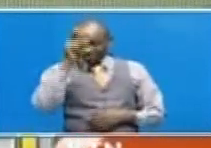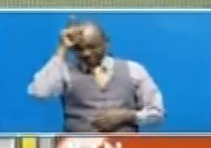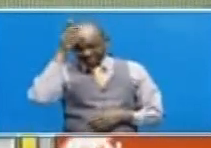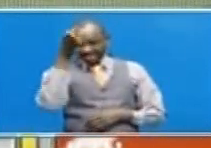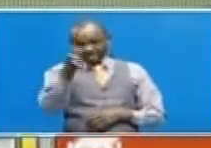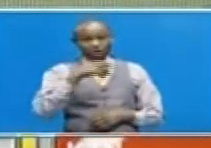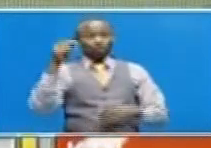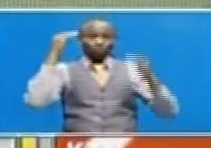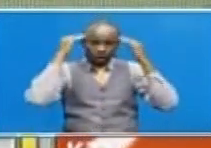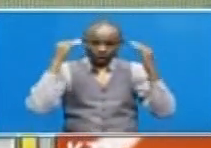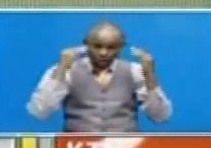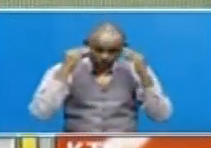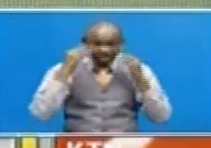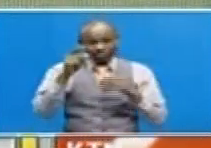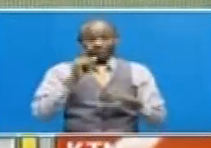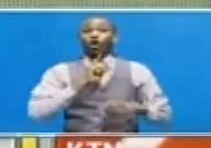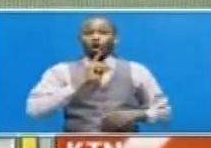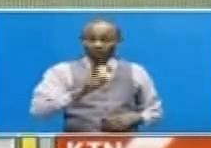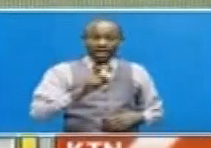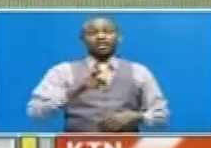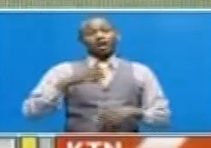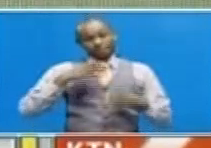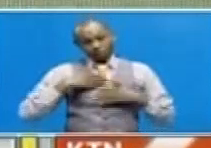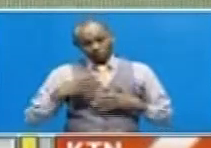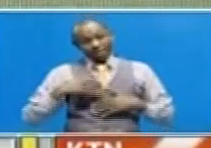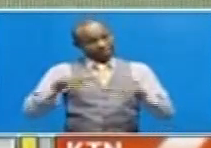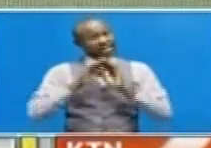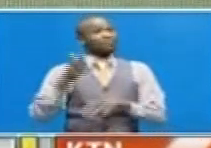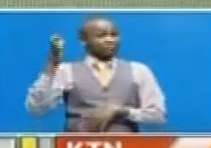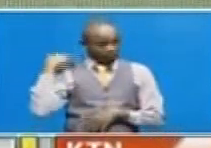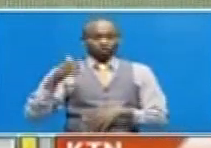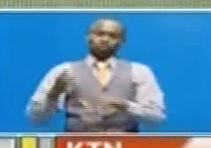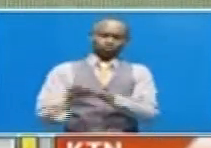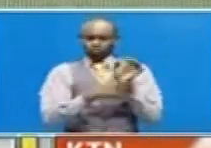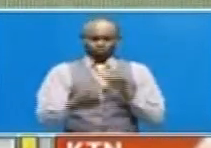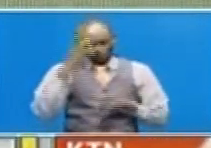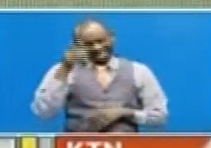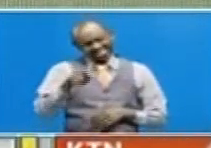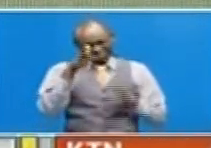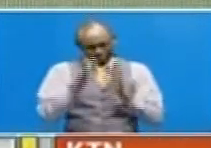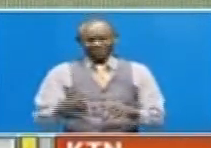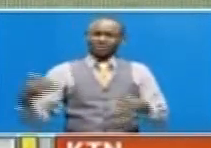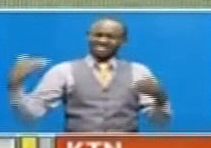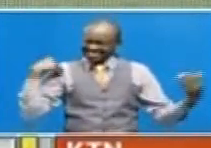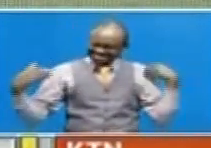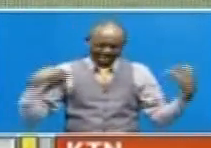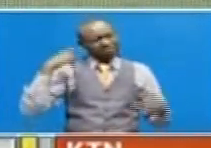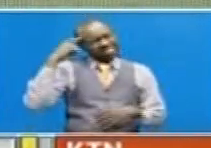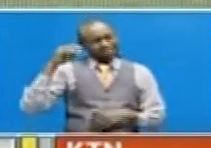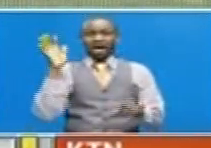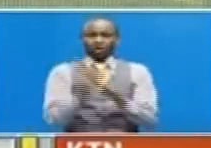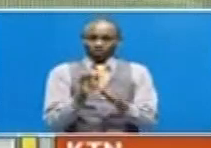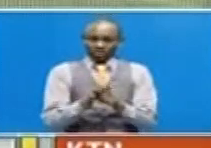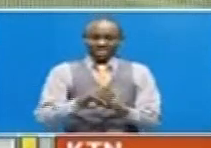kufika mahakamani na kupata idhini ya kufukua mwili wa mmoja wao. Walidai kwamba amekuwa akiwasumbua kwenye ndoto, yadaiwa kwamba amekuwa